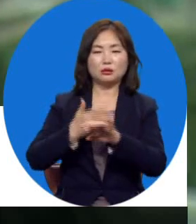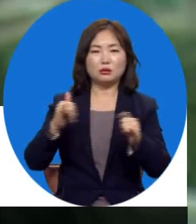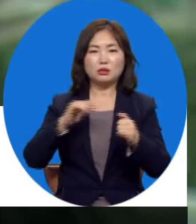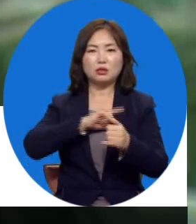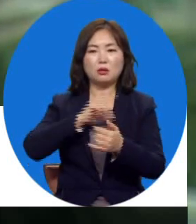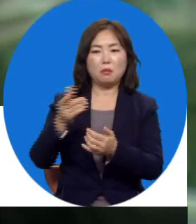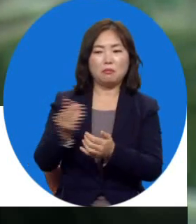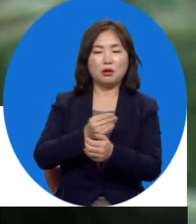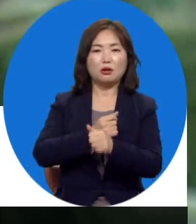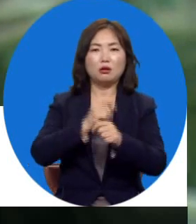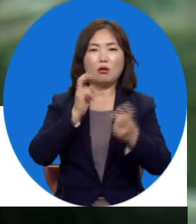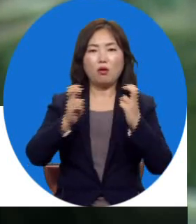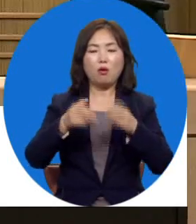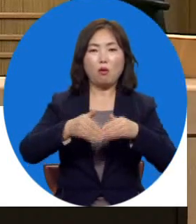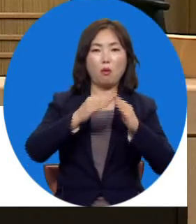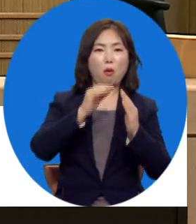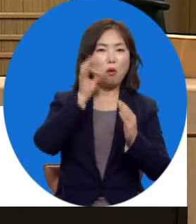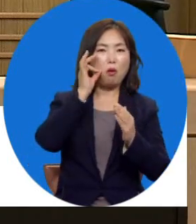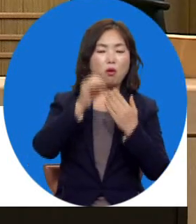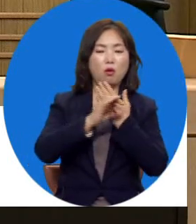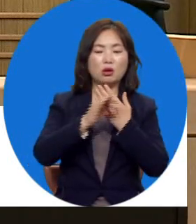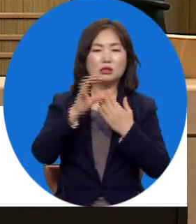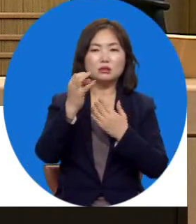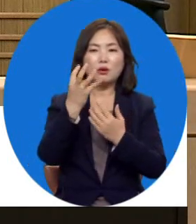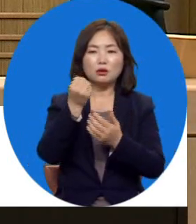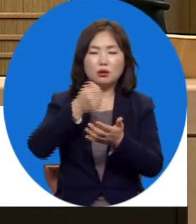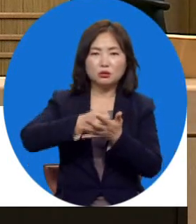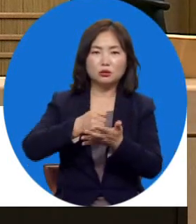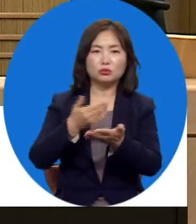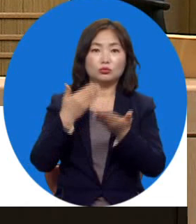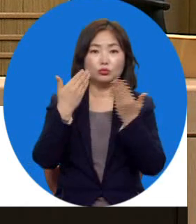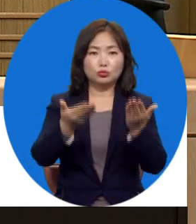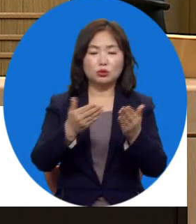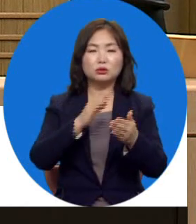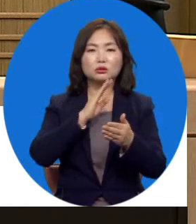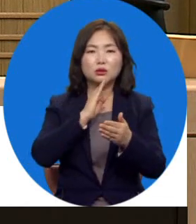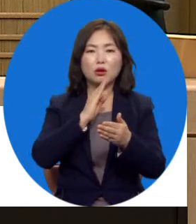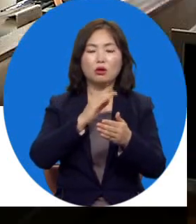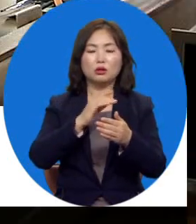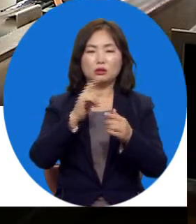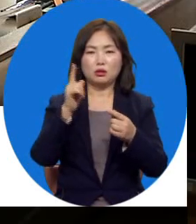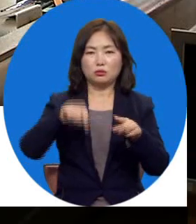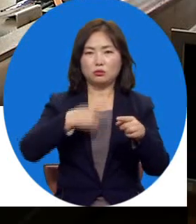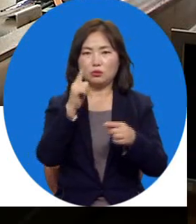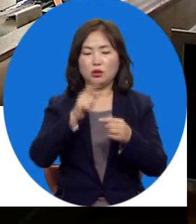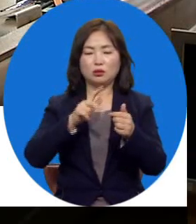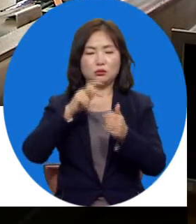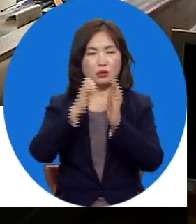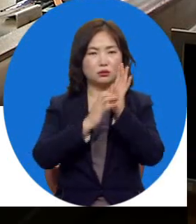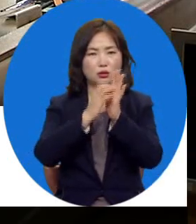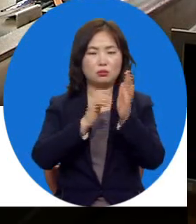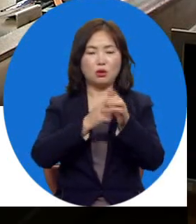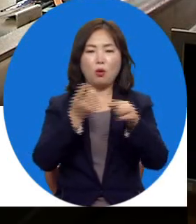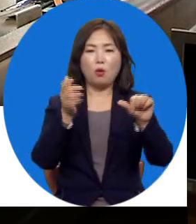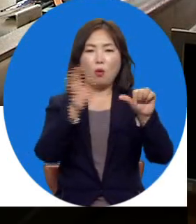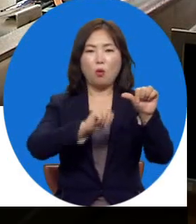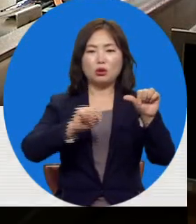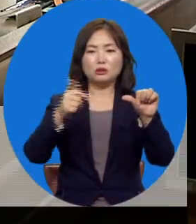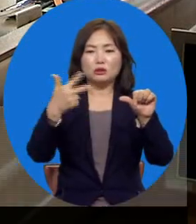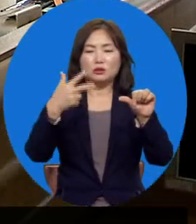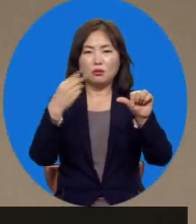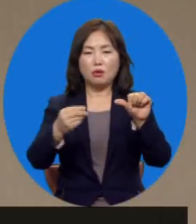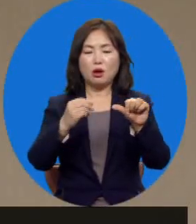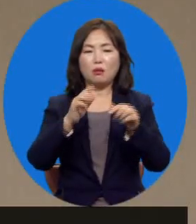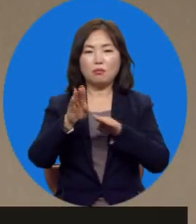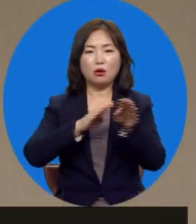사람의 명의로 업체를 설립해 놓고 입찰 금액을 정해 주는 등 실질적으로 단독 입찰을 진행해 5억 7천여만 원